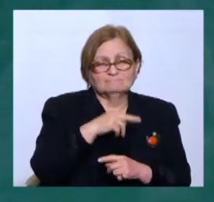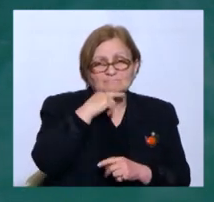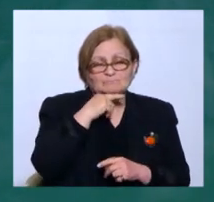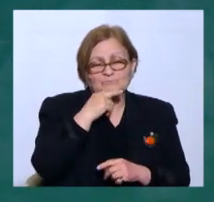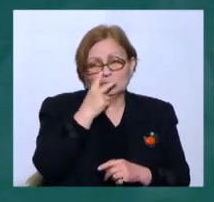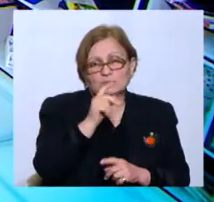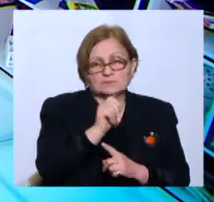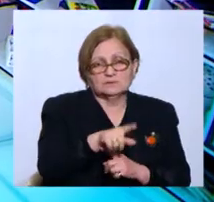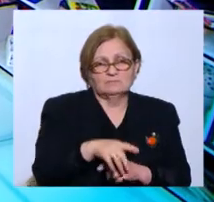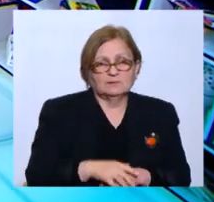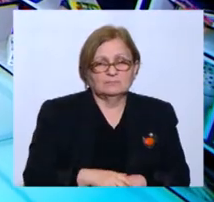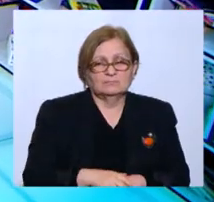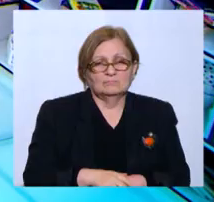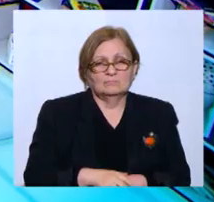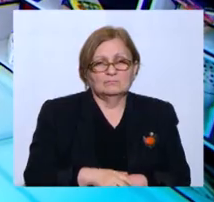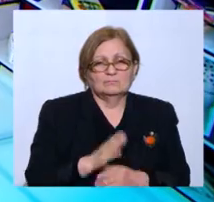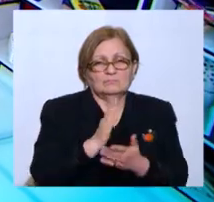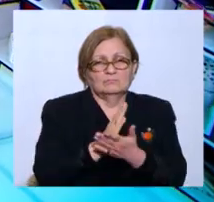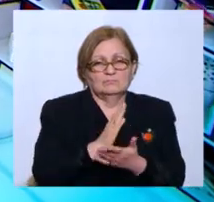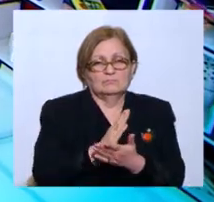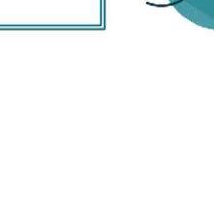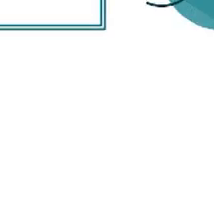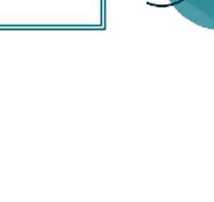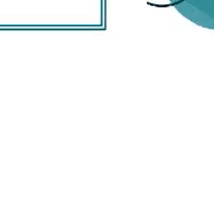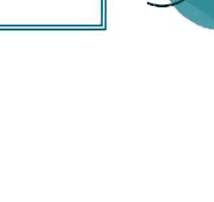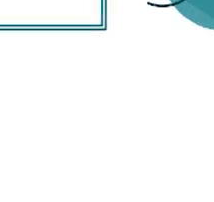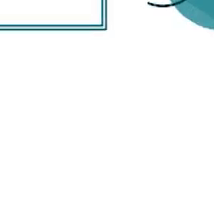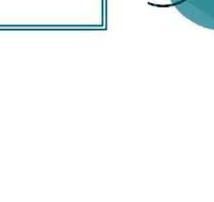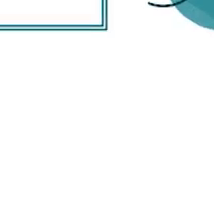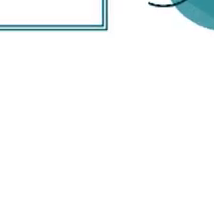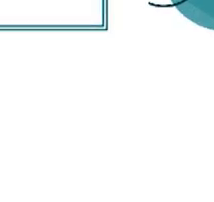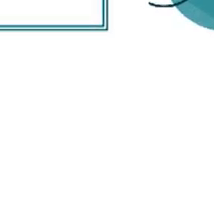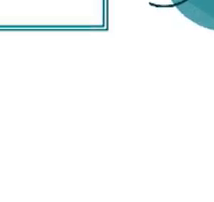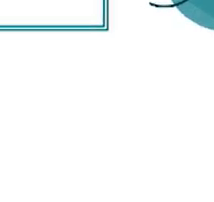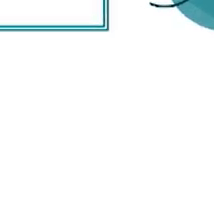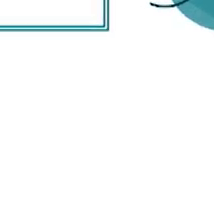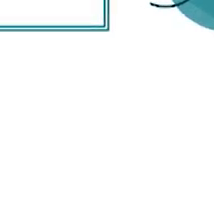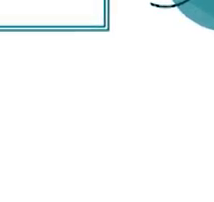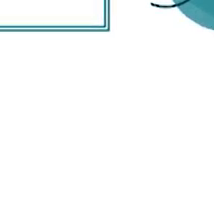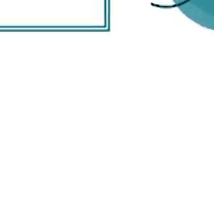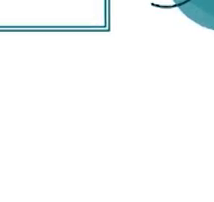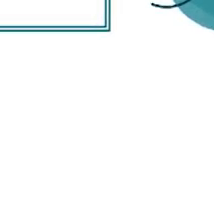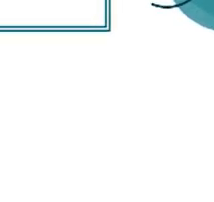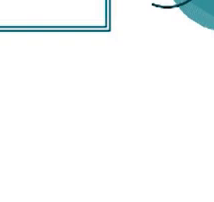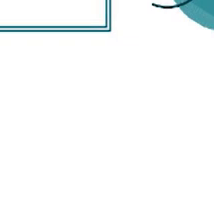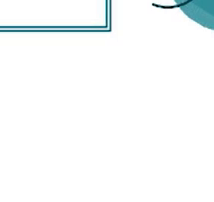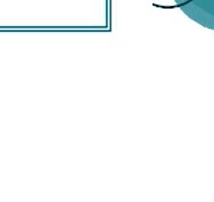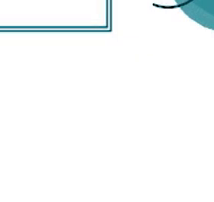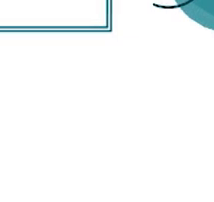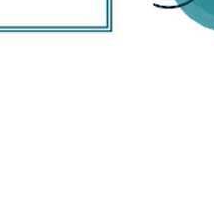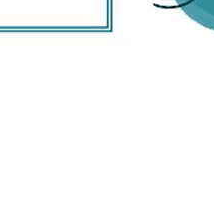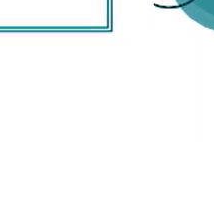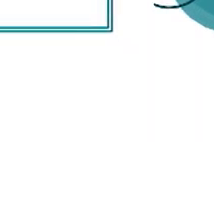გამოჩდება დავალება. ანუ გვაქვს მოცემული ჯამი, ესე იგი 4 ცალი. ისე იგი თითოეული 1 5 9 და